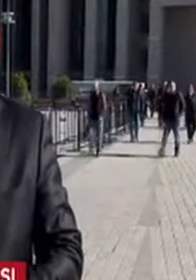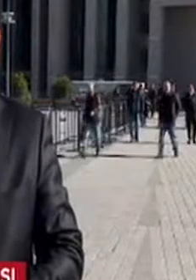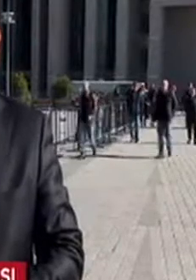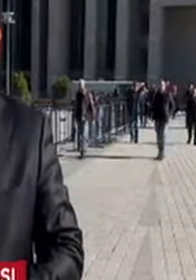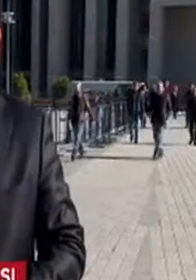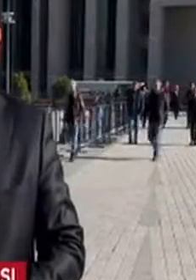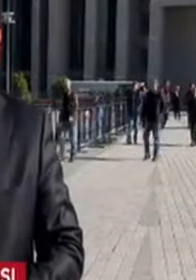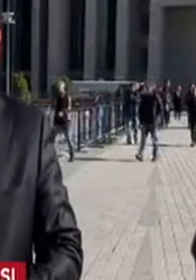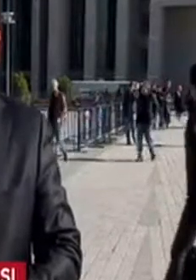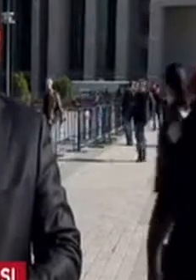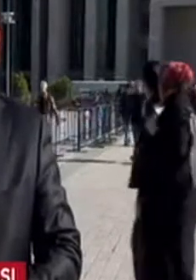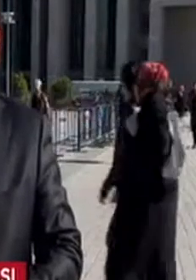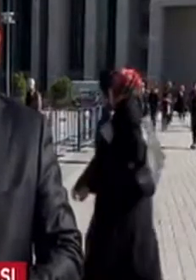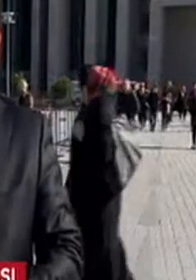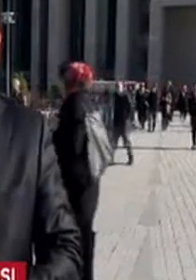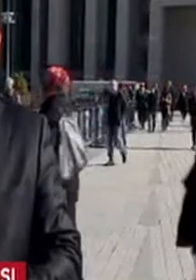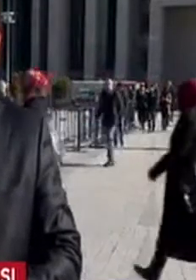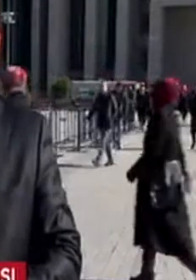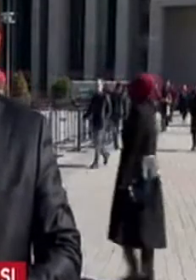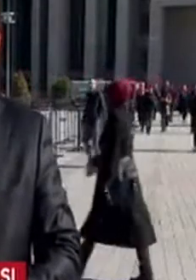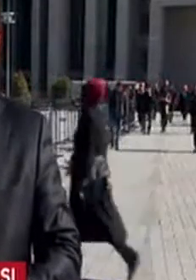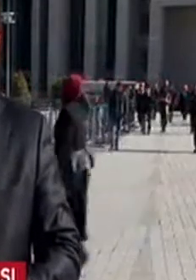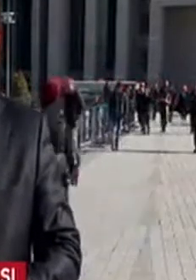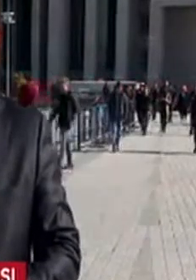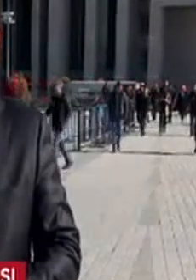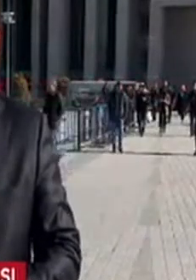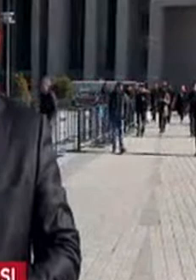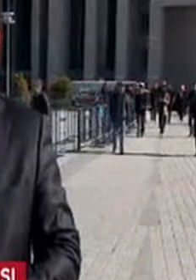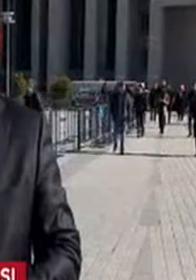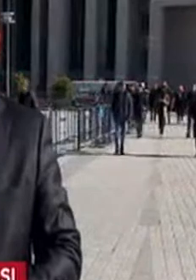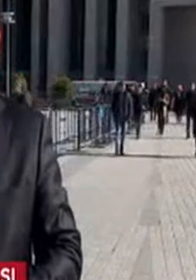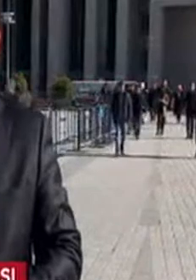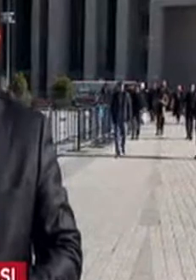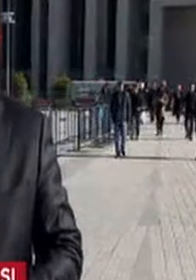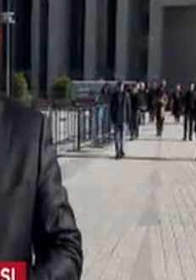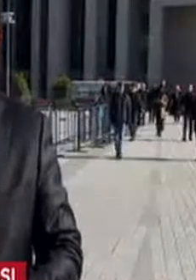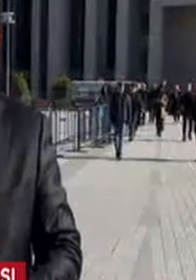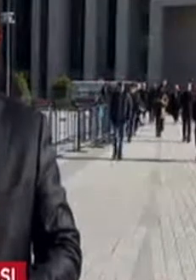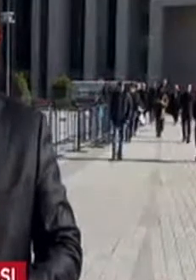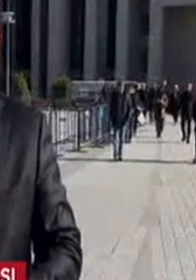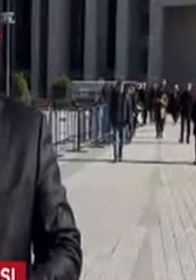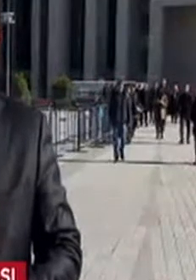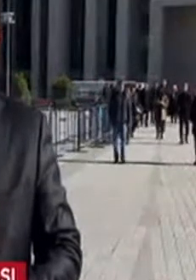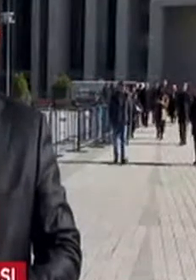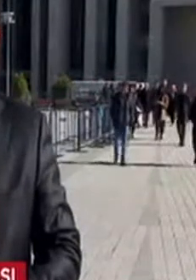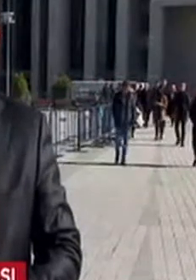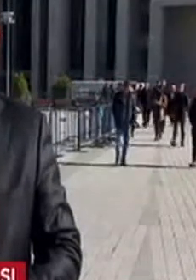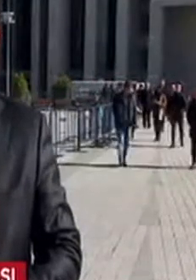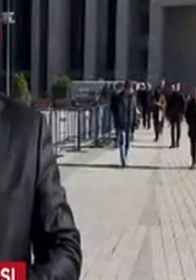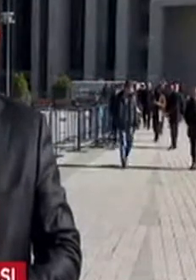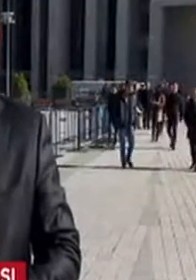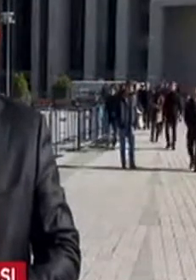kararı yok. Şu anda avukatlar usule ilişkin talepleriyle devam ediyor. Dava kapsamında iddianamede